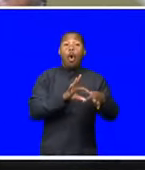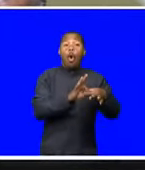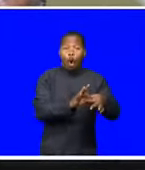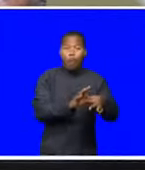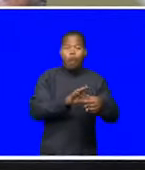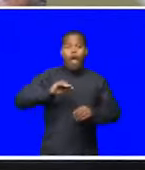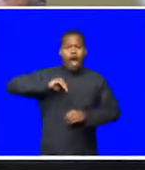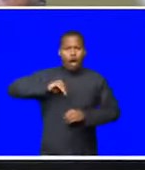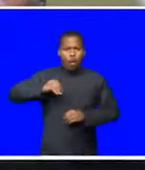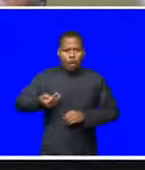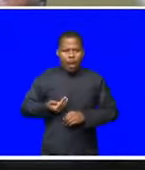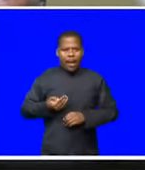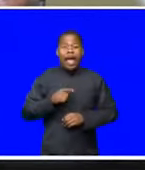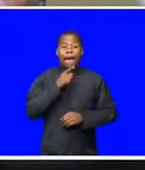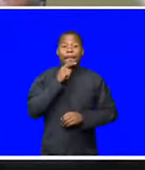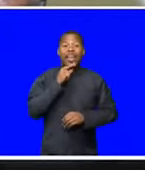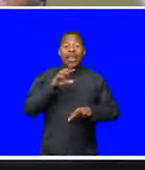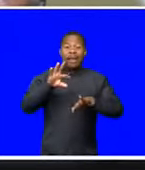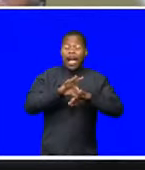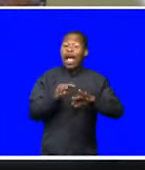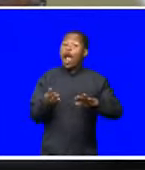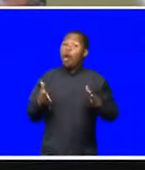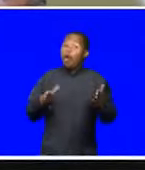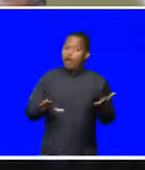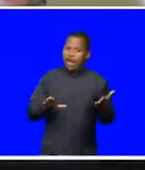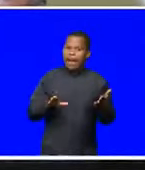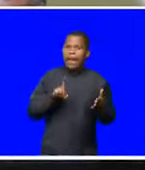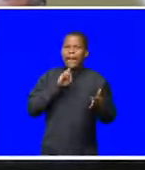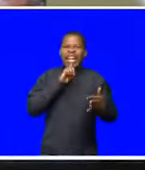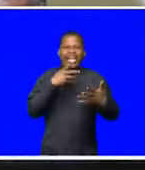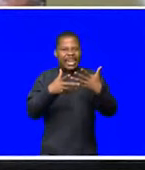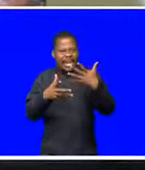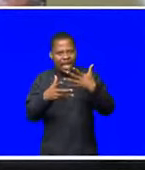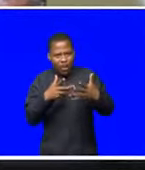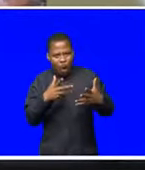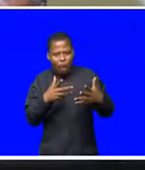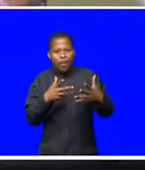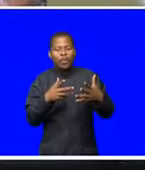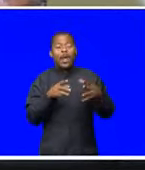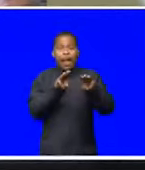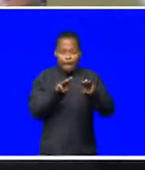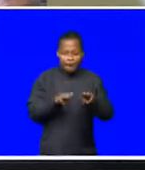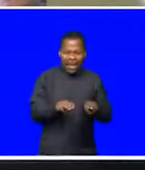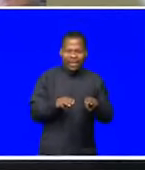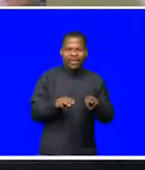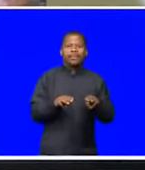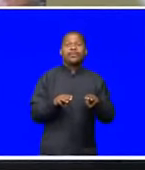nobe ngawuyise bekhona abekushiyile wemukiwe ngosi